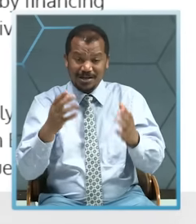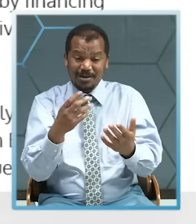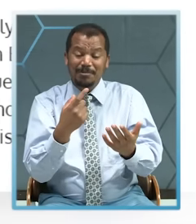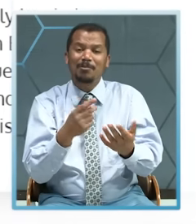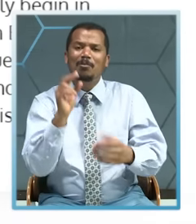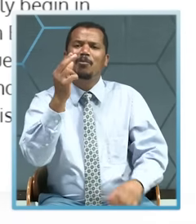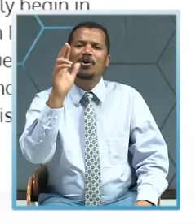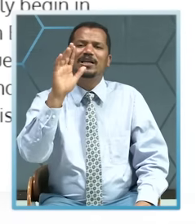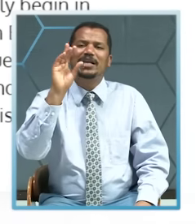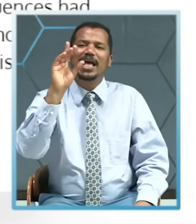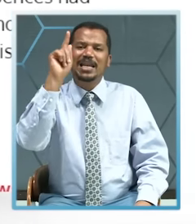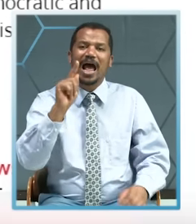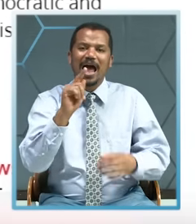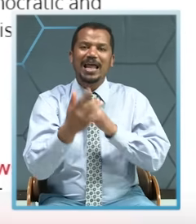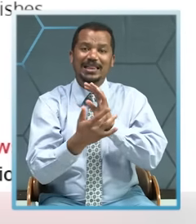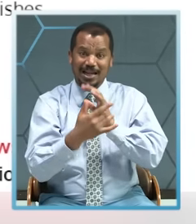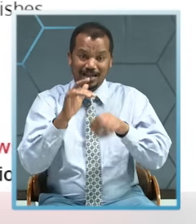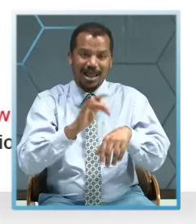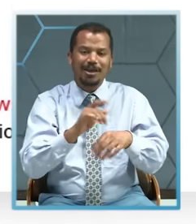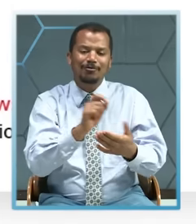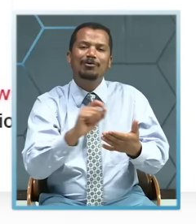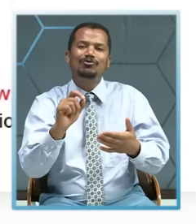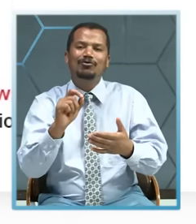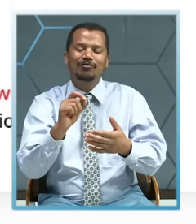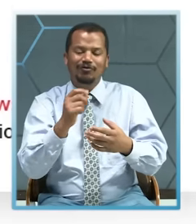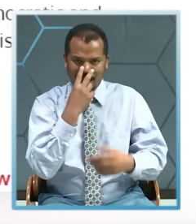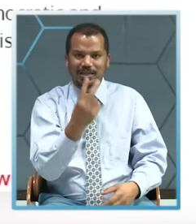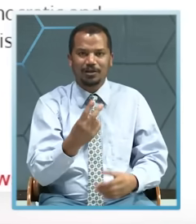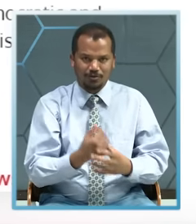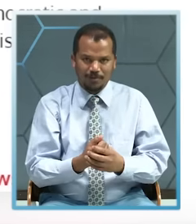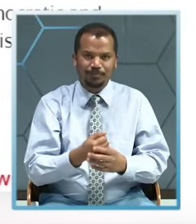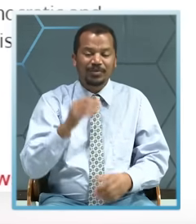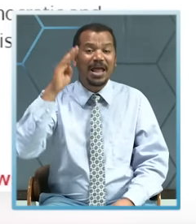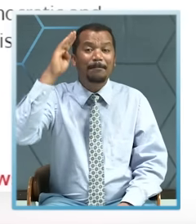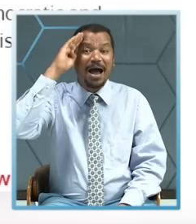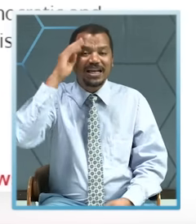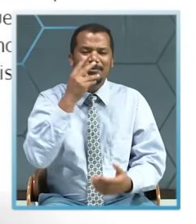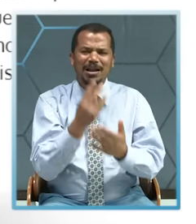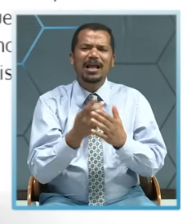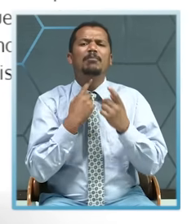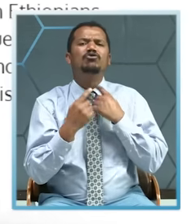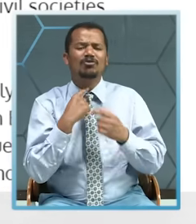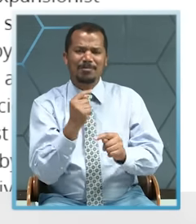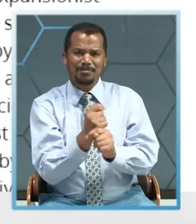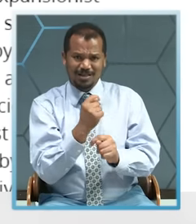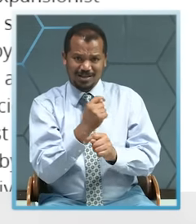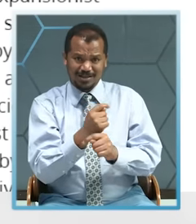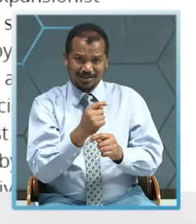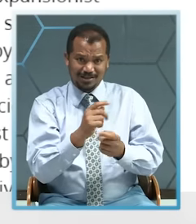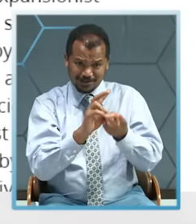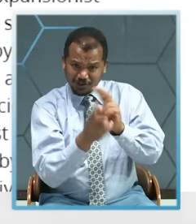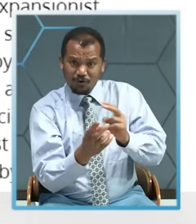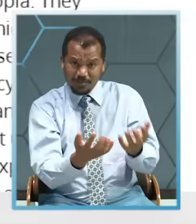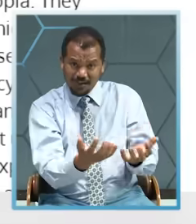የፖለቲካ ተንታኝ በቦርካና ድረገጽ ላይ ባጋሩት ሂሳዘል ጽሑፋቸው አመላክተዋል። የባይደን መልካም ምኞት